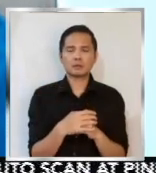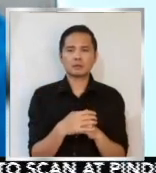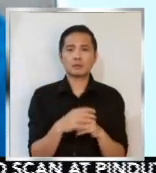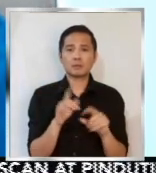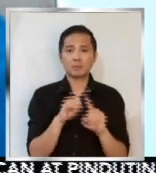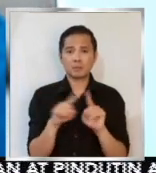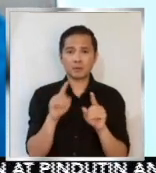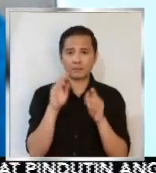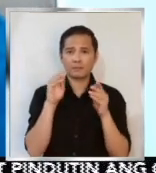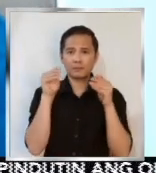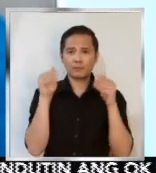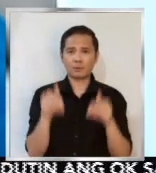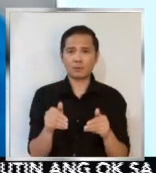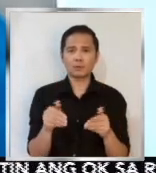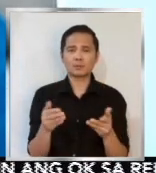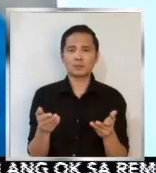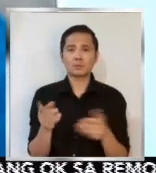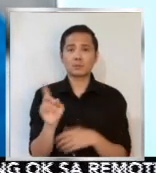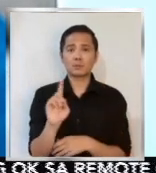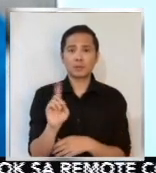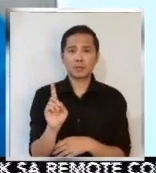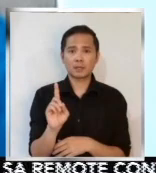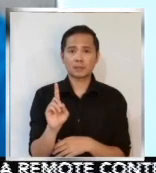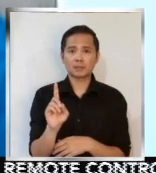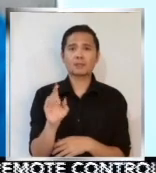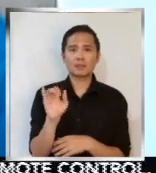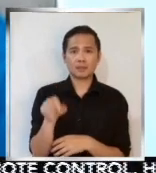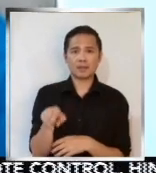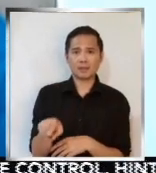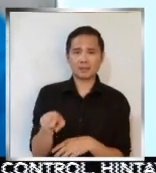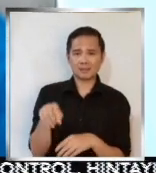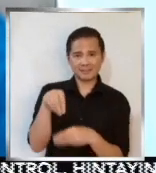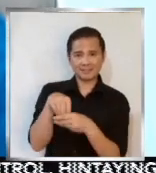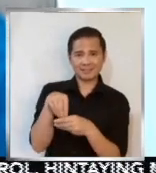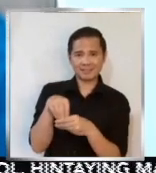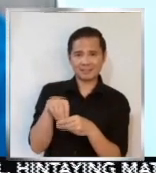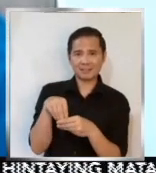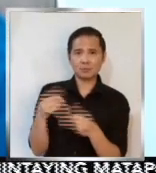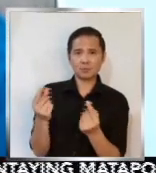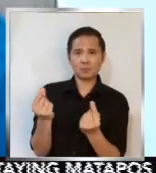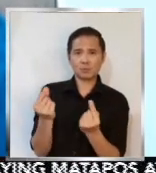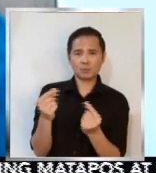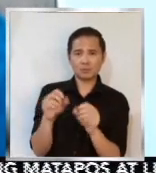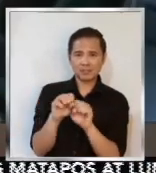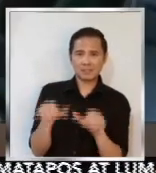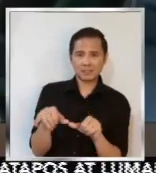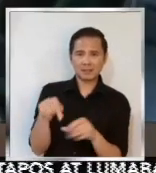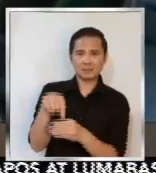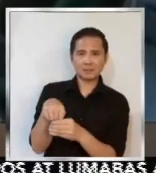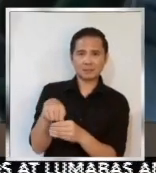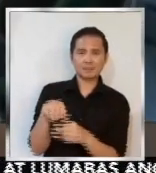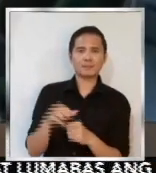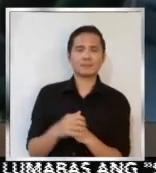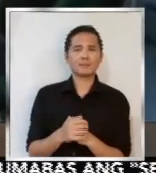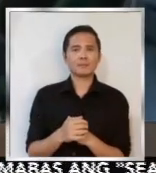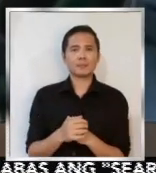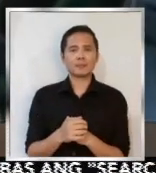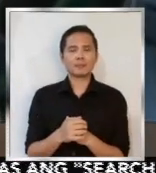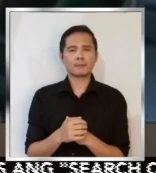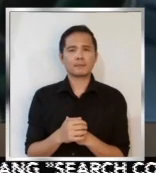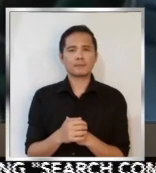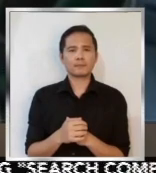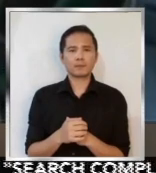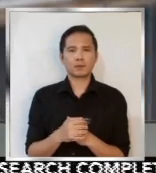na-focus yung investigation sa Execom dahil lumalabas nga parang pinapalusutan nila yung board. Nagtuturuan ang